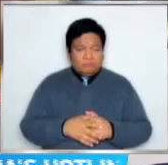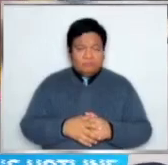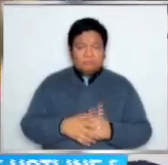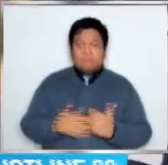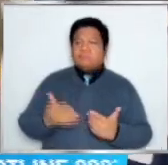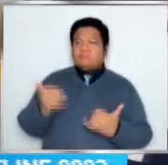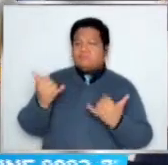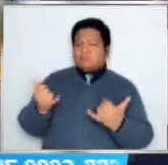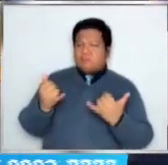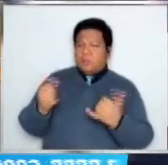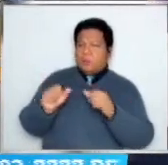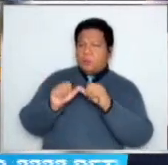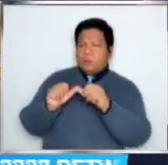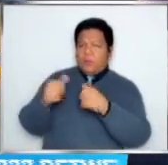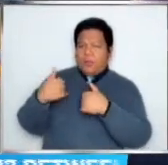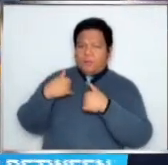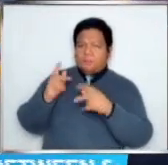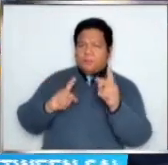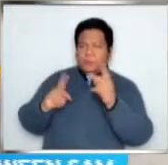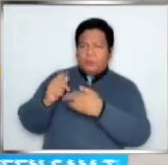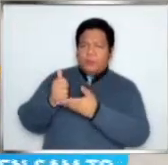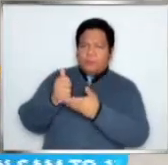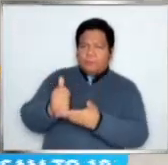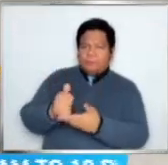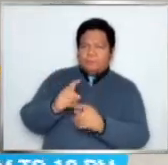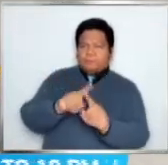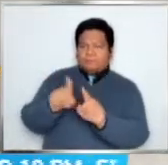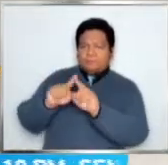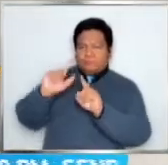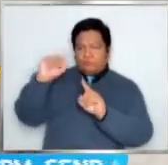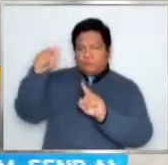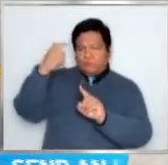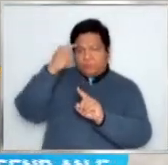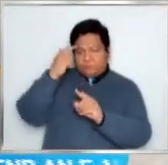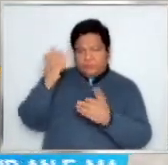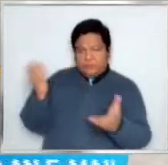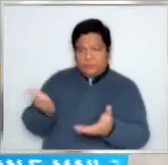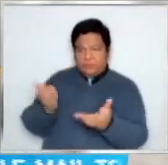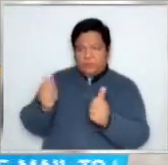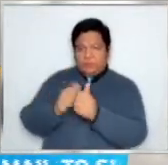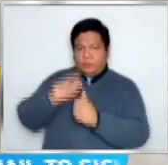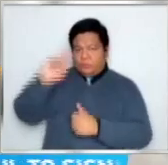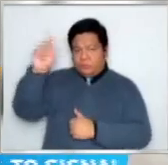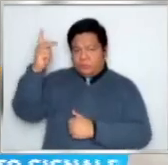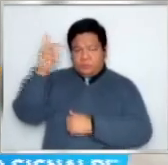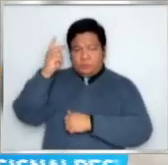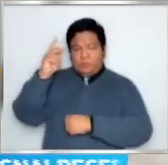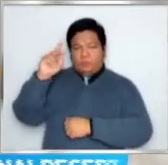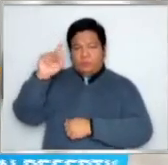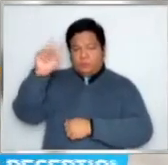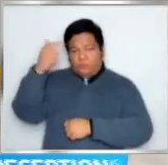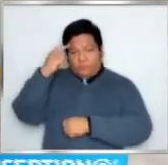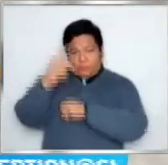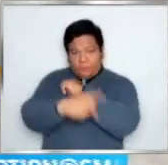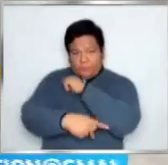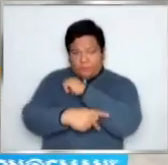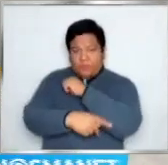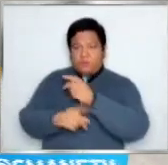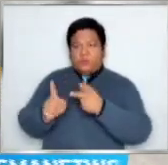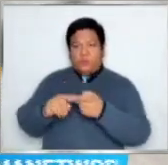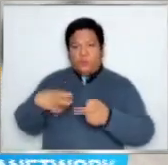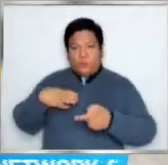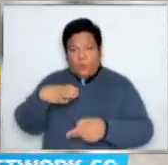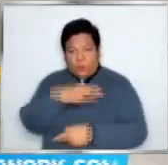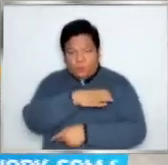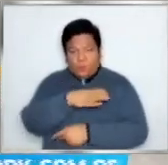ng tulong mula sa iba't ibang ehensya ng pamahalaan, sa provincial government, sa tanggapan ng mga congressman dito sa Quezon. Sapat pa